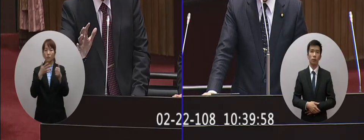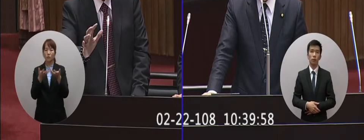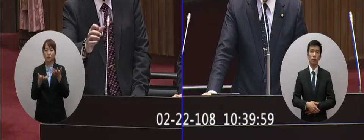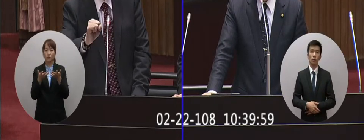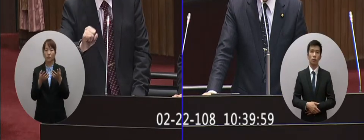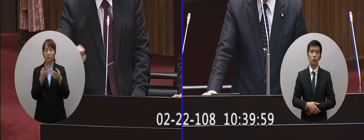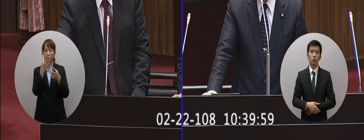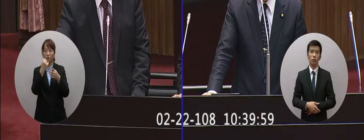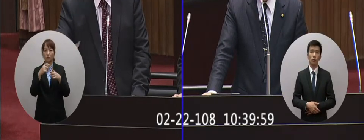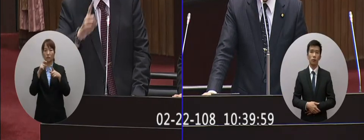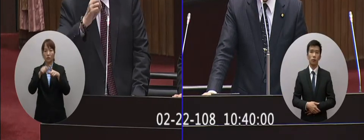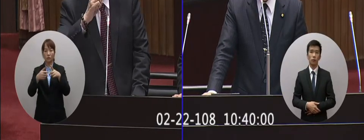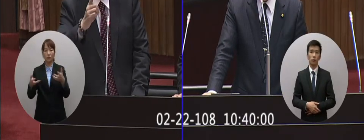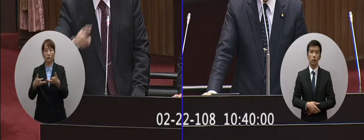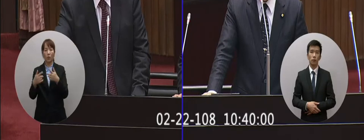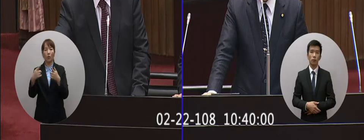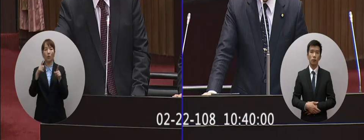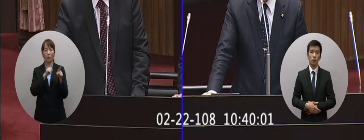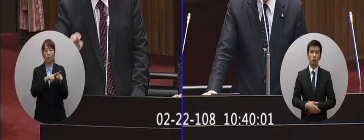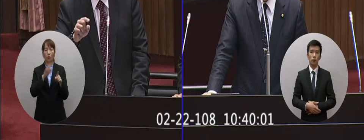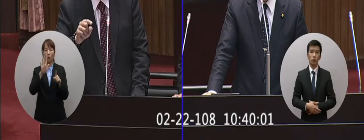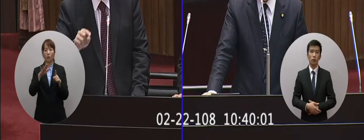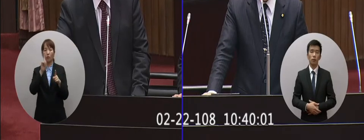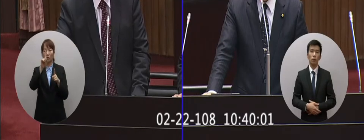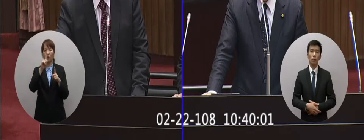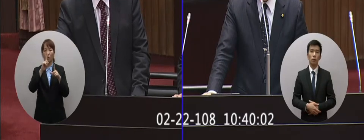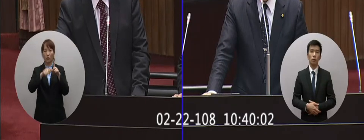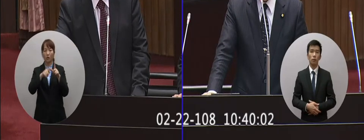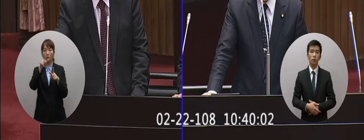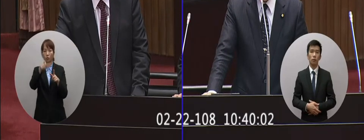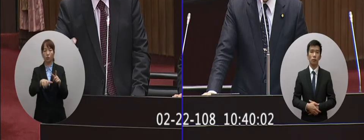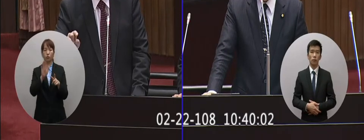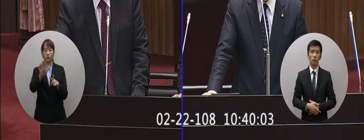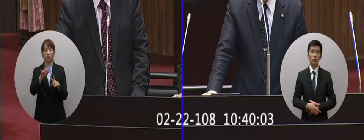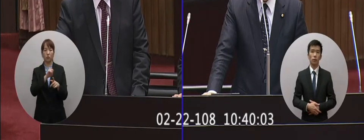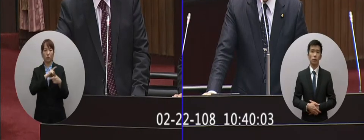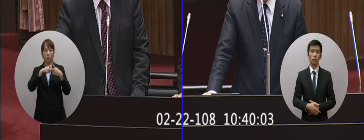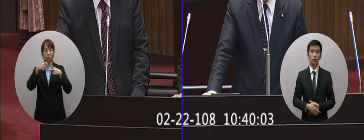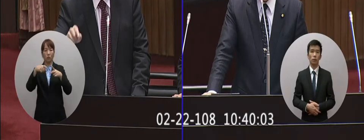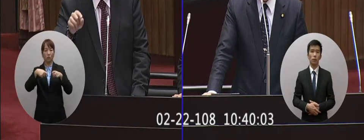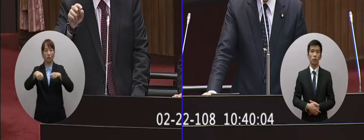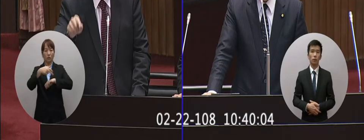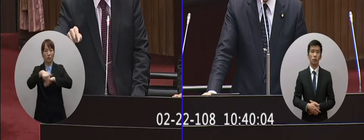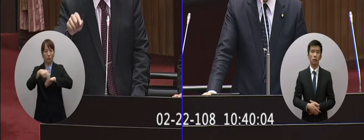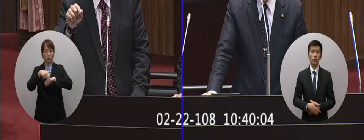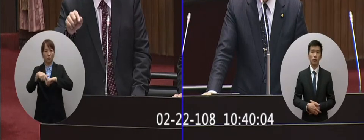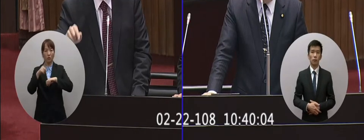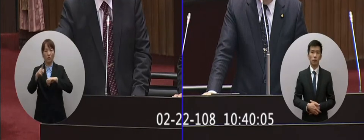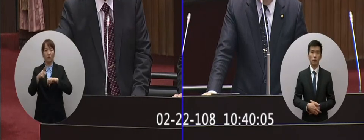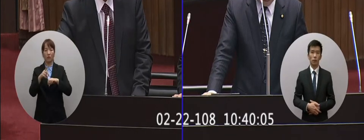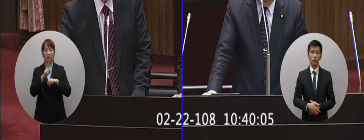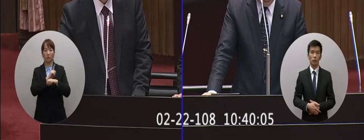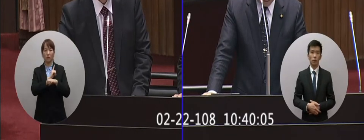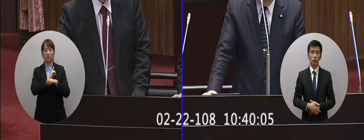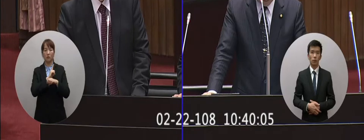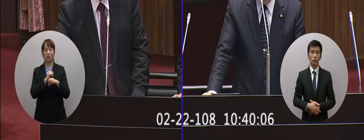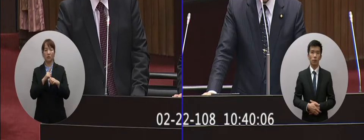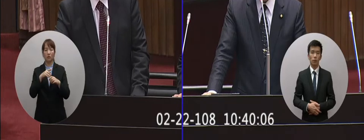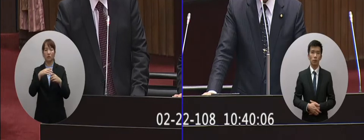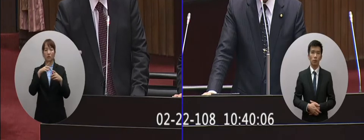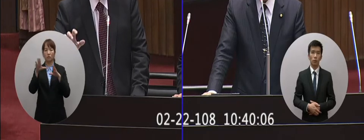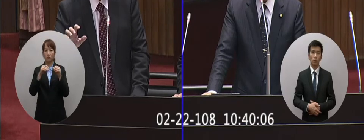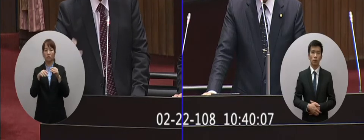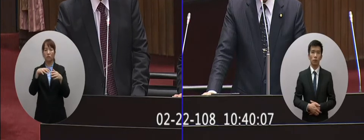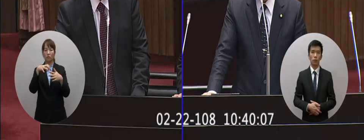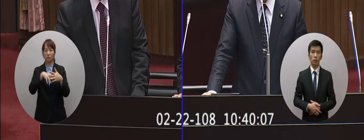概有几家开发商愿意配合，那另外有一家，因为他本身工程设计能力就建在他的 in-house 里面，